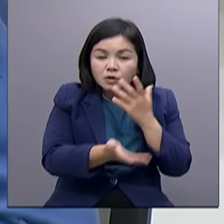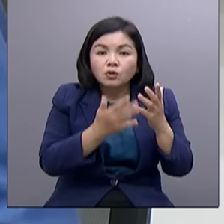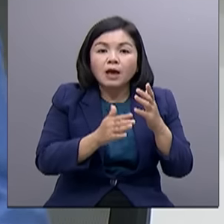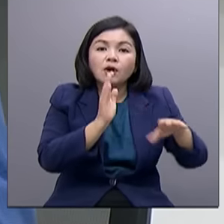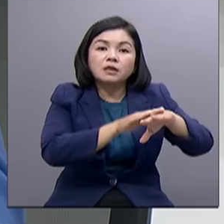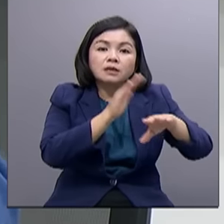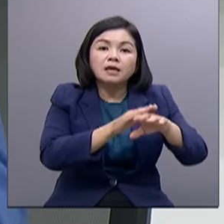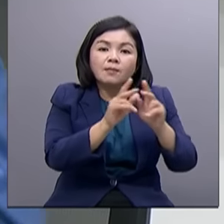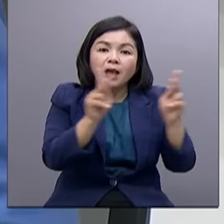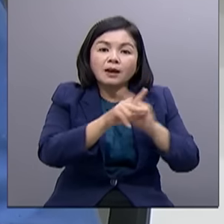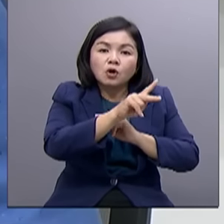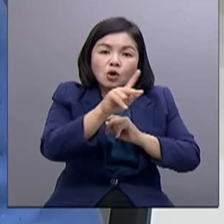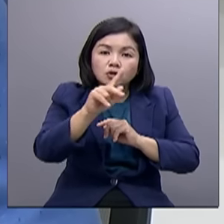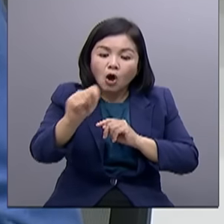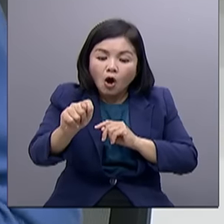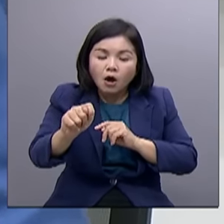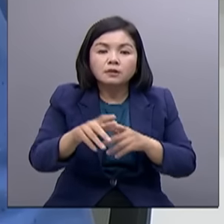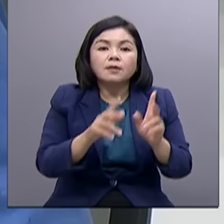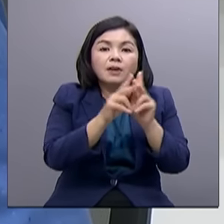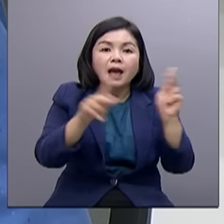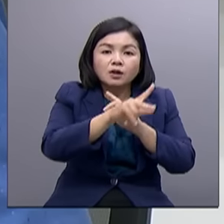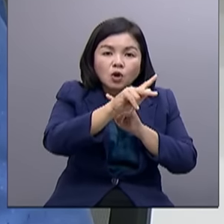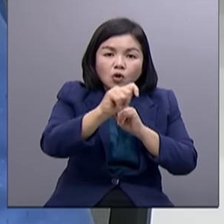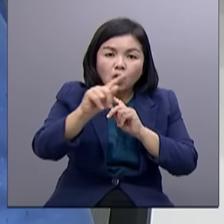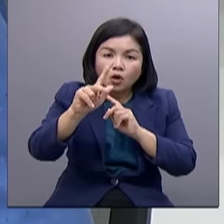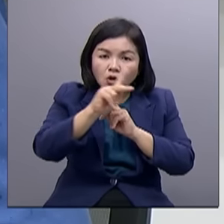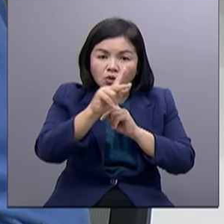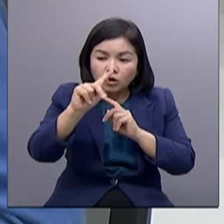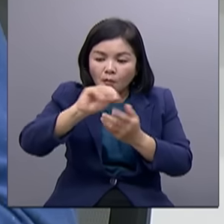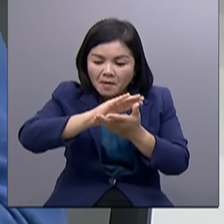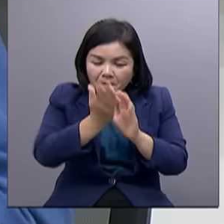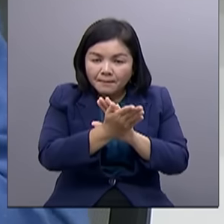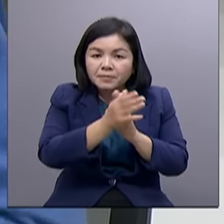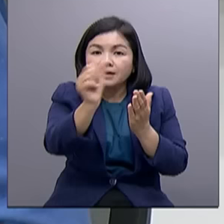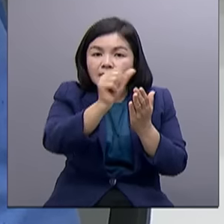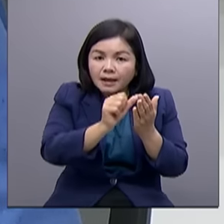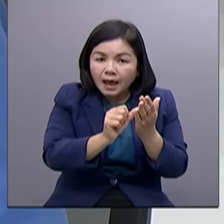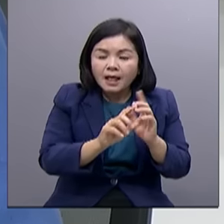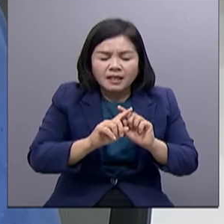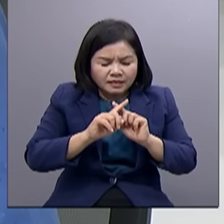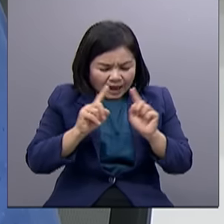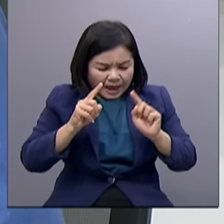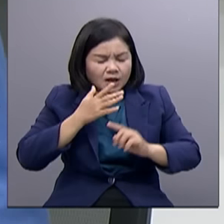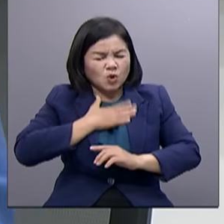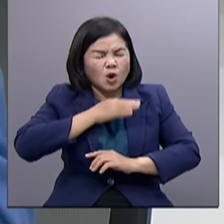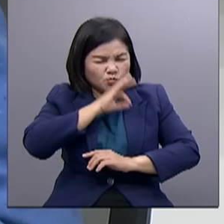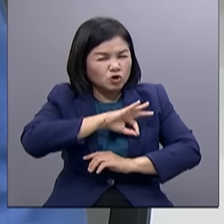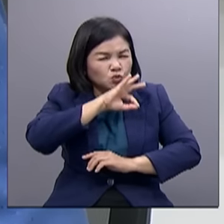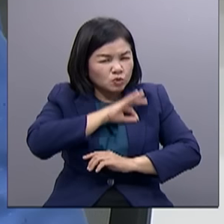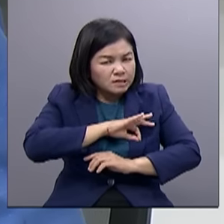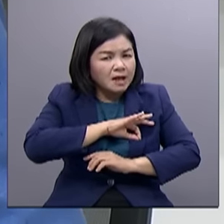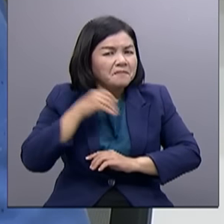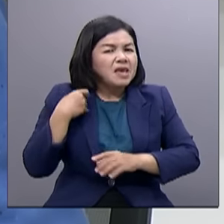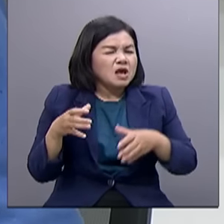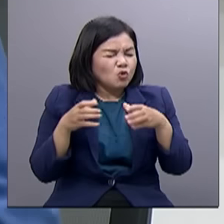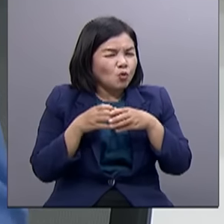บ้างนะเพื่อที่จะให้กกตเนี่ยไปปรับปรุงแต่ผมมีความรู้สึกบางอย่างว่ามันมีกลุ่ม